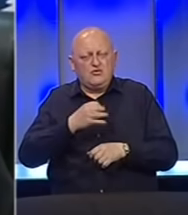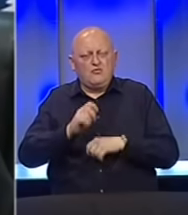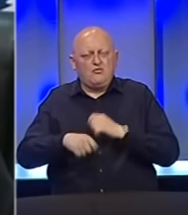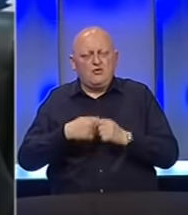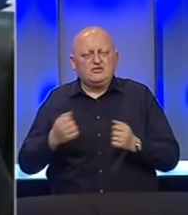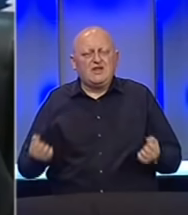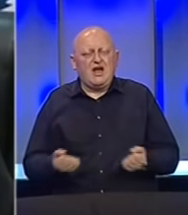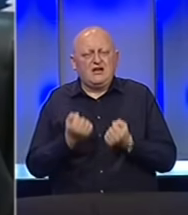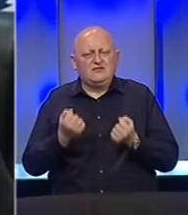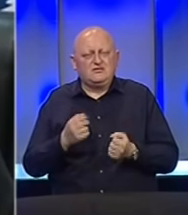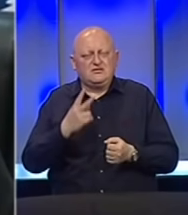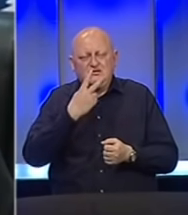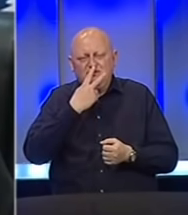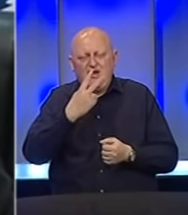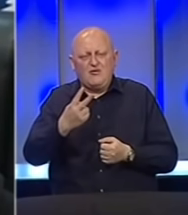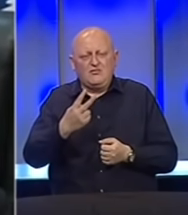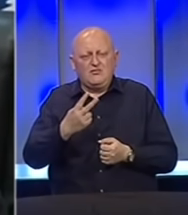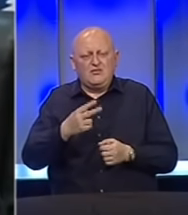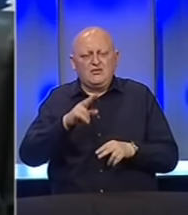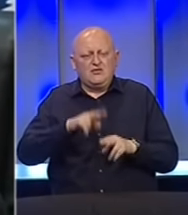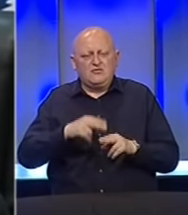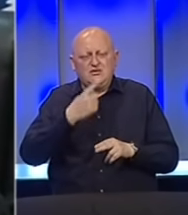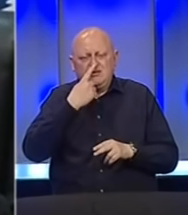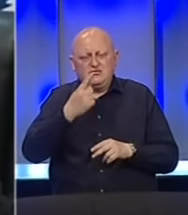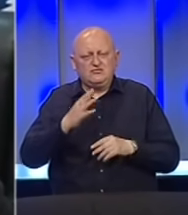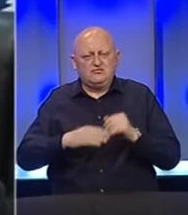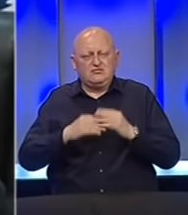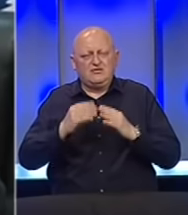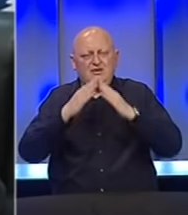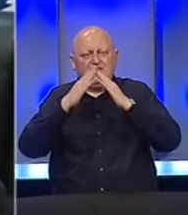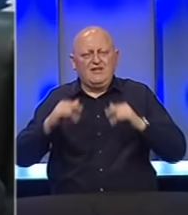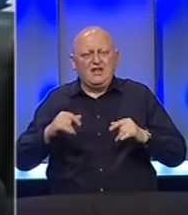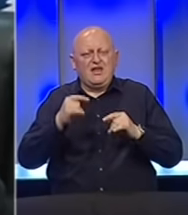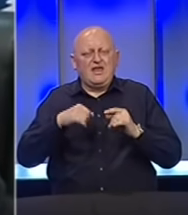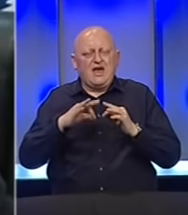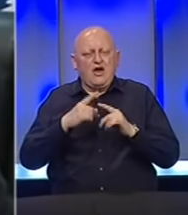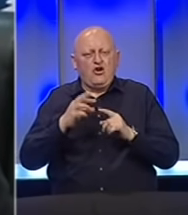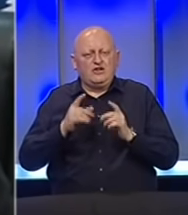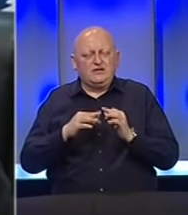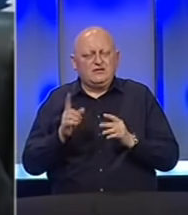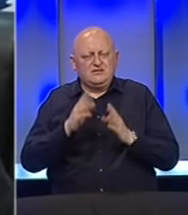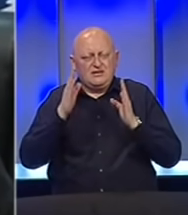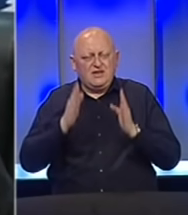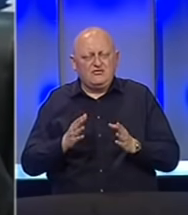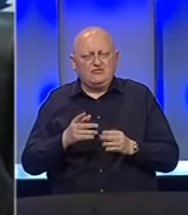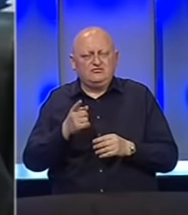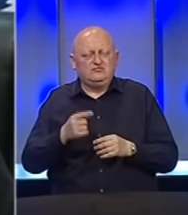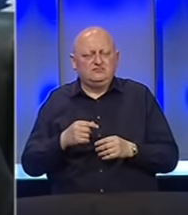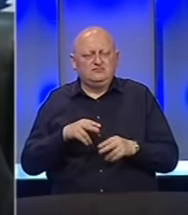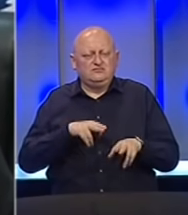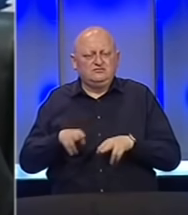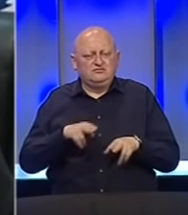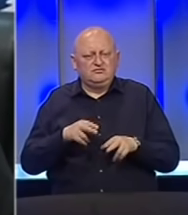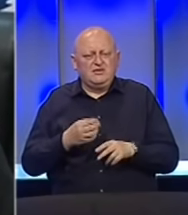poslovnih aktivnosti od 2 miliona, a ostao je milion za izgradnju vile Jahorina. Nevjerovatno je također da je